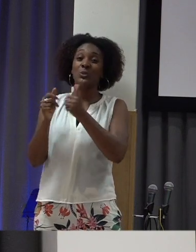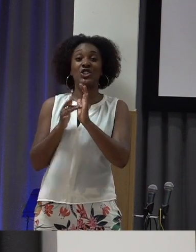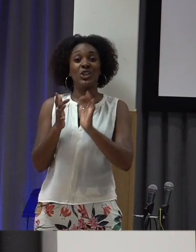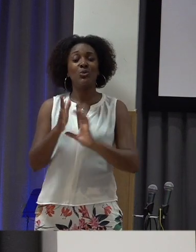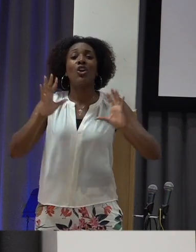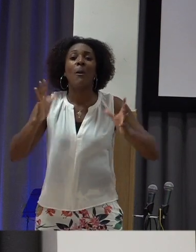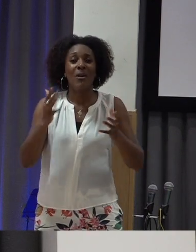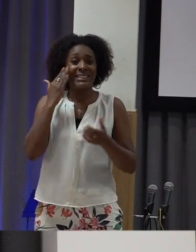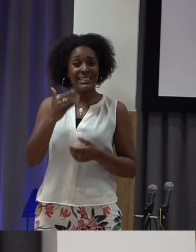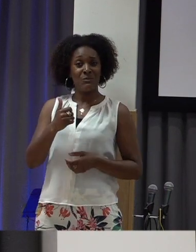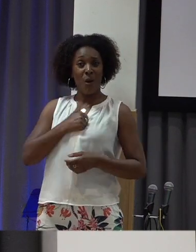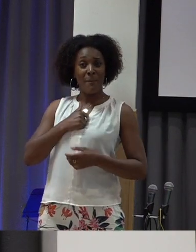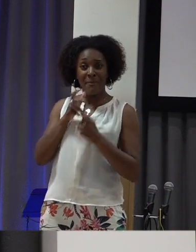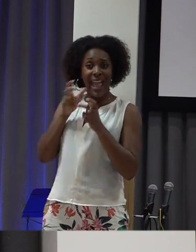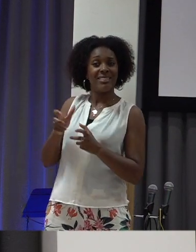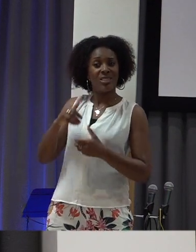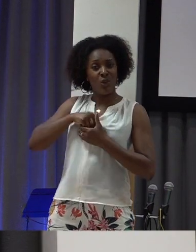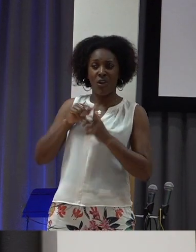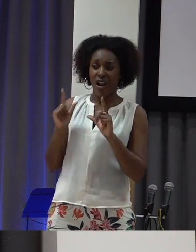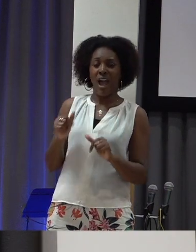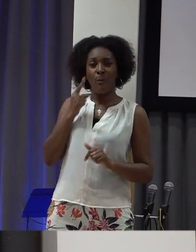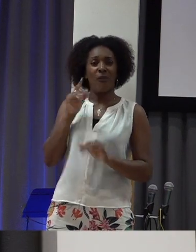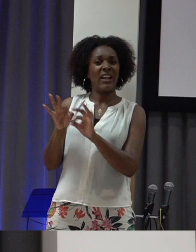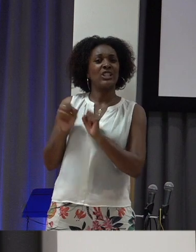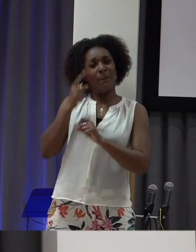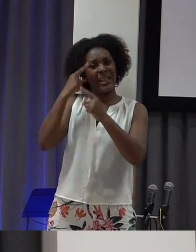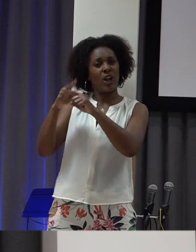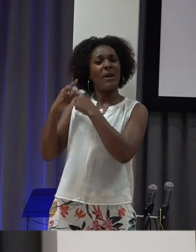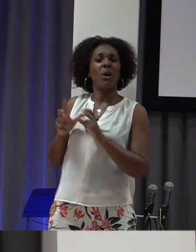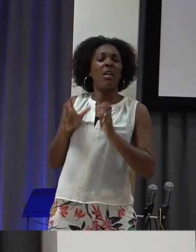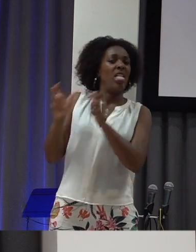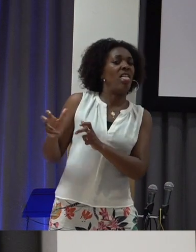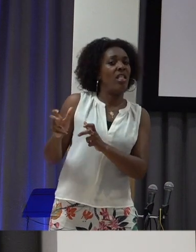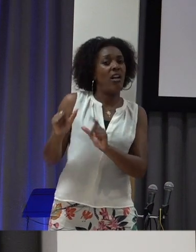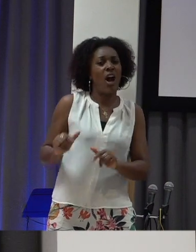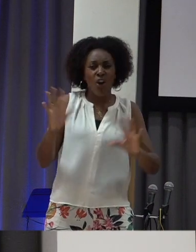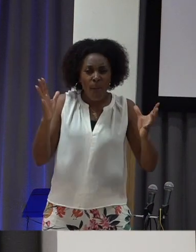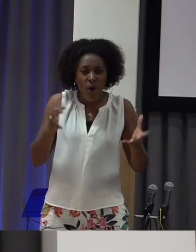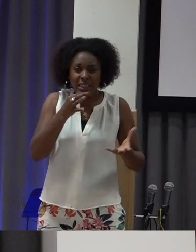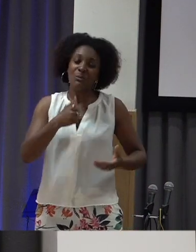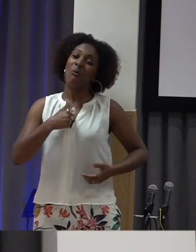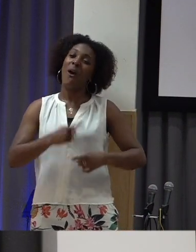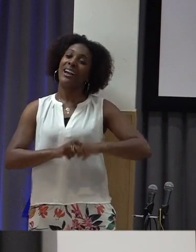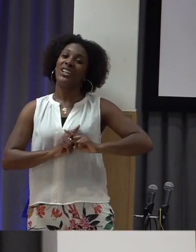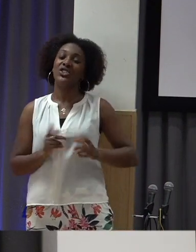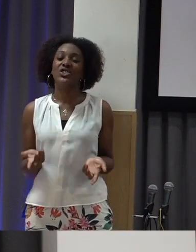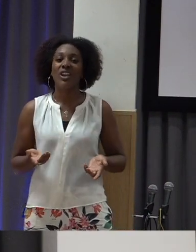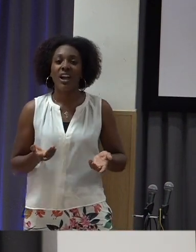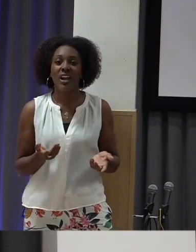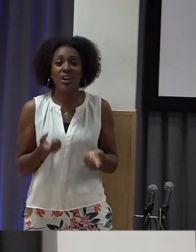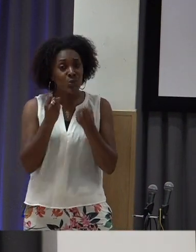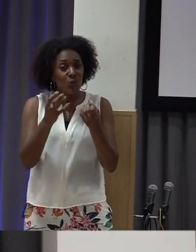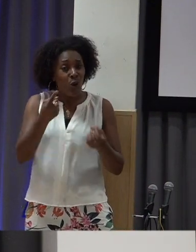pose la question, vous y répondez pour vous-même. Et quant à notre exégèse mesquine et étriquée